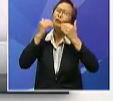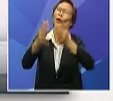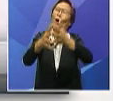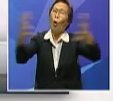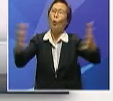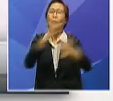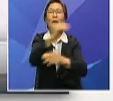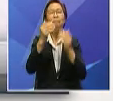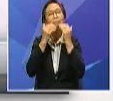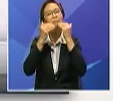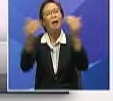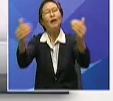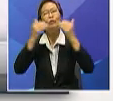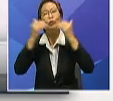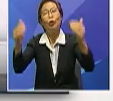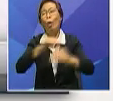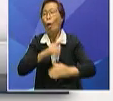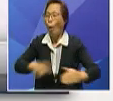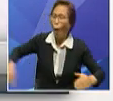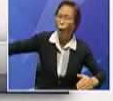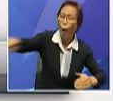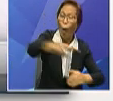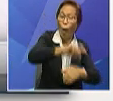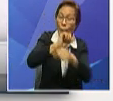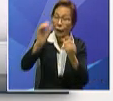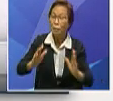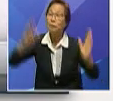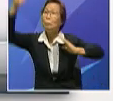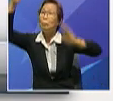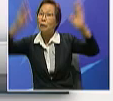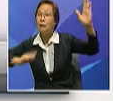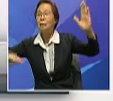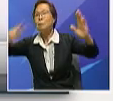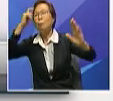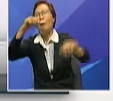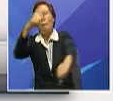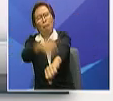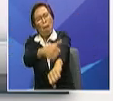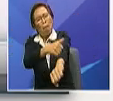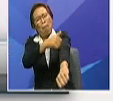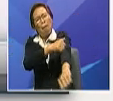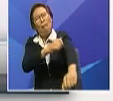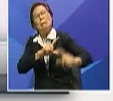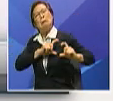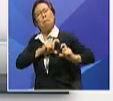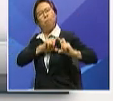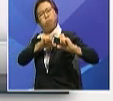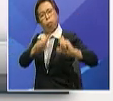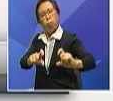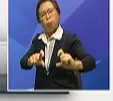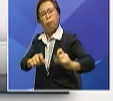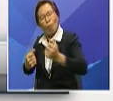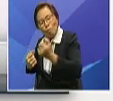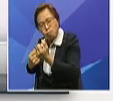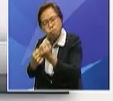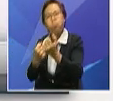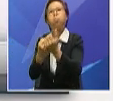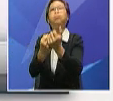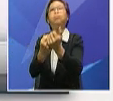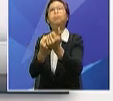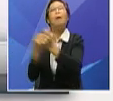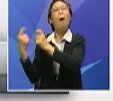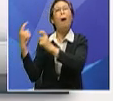dan terima kasih kepada seluruh warga bekerja Malaysia di atas pengorbanan komitmen serta sumbangan yang